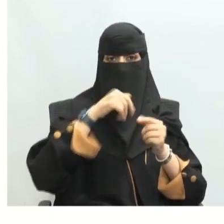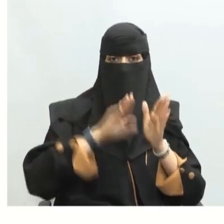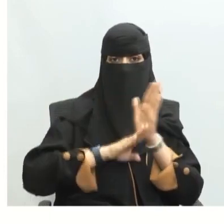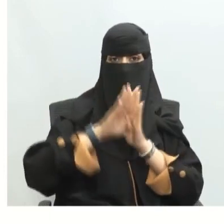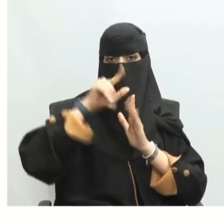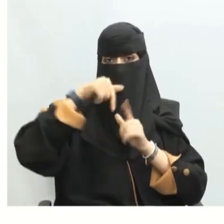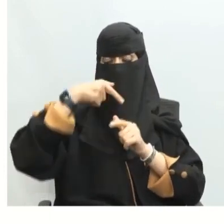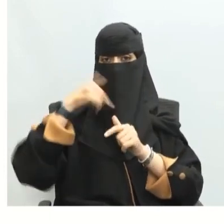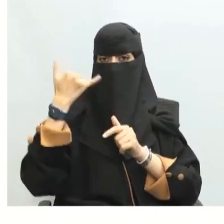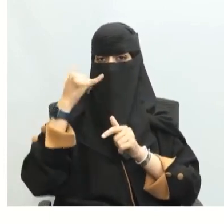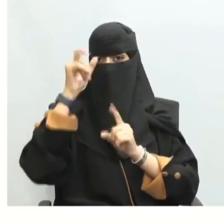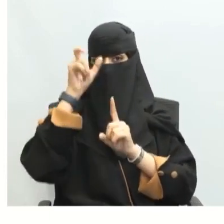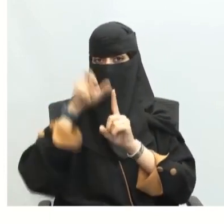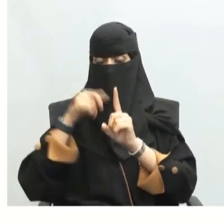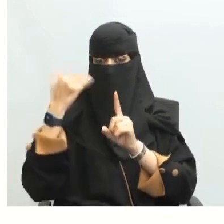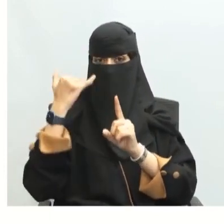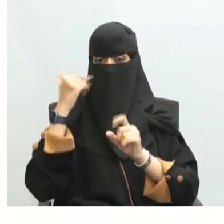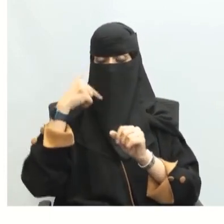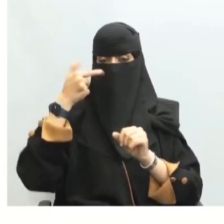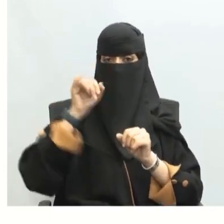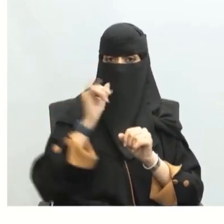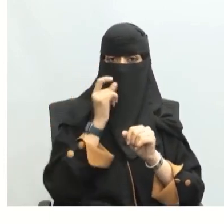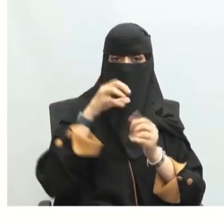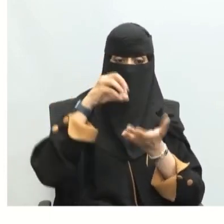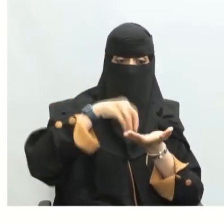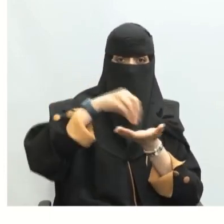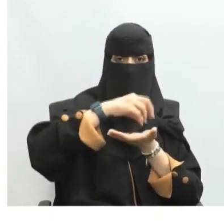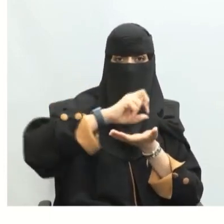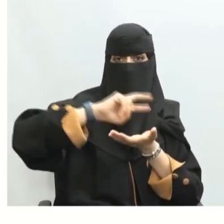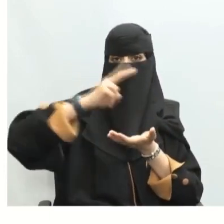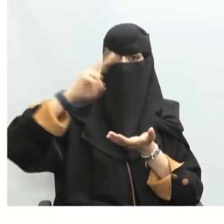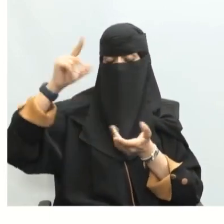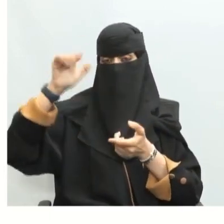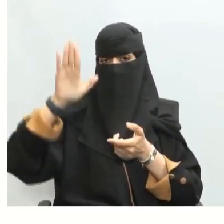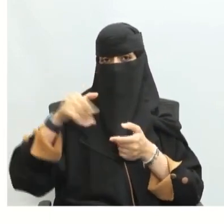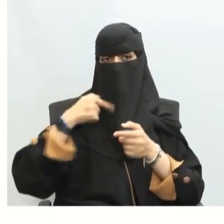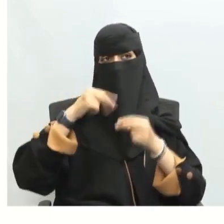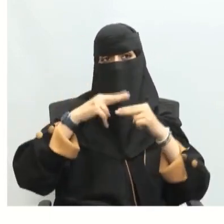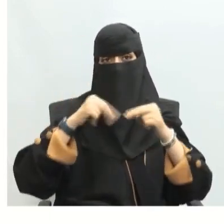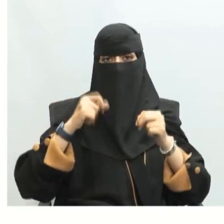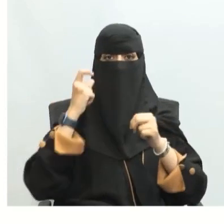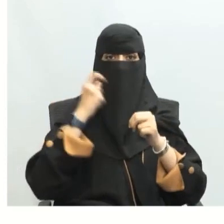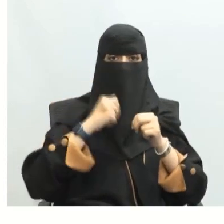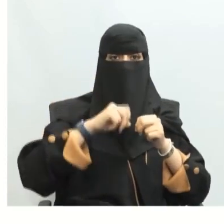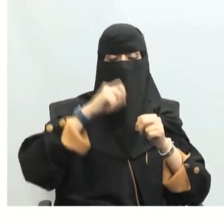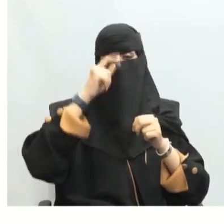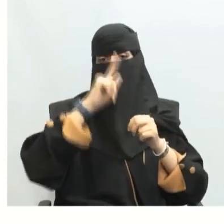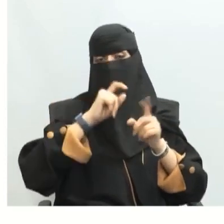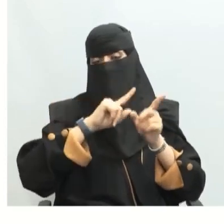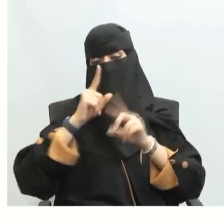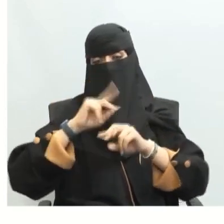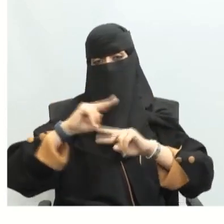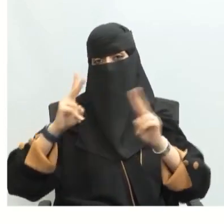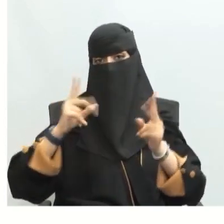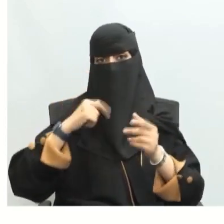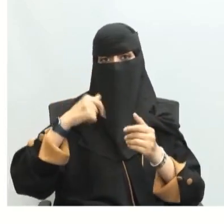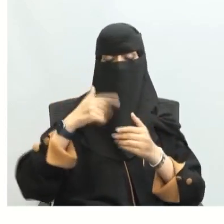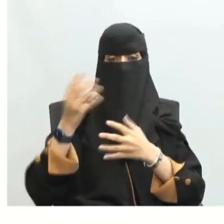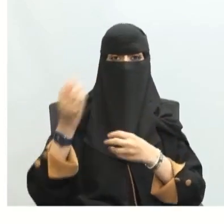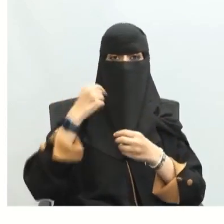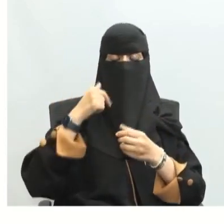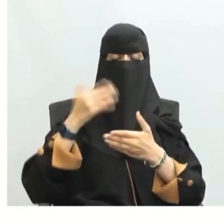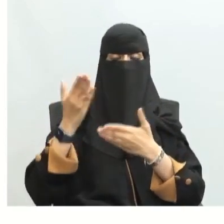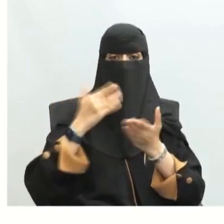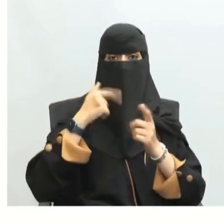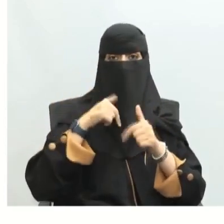من دول اخرى اذا هو يمثل لنا او هذه البرامج هي تعزز الحوار والتواصل الفعال بين